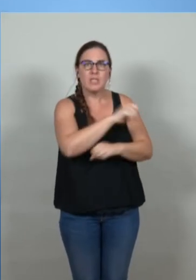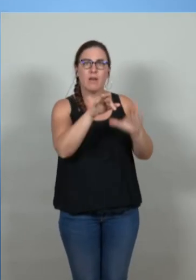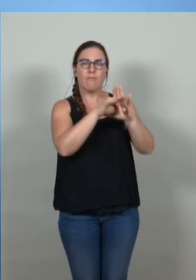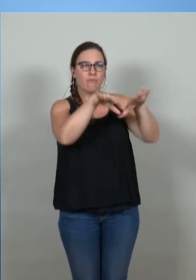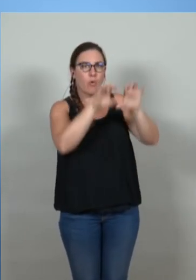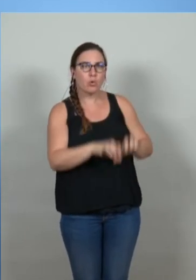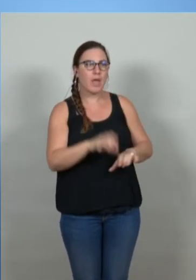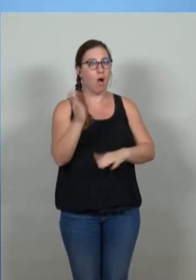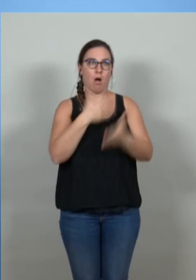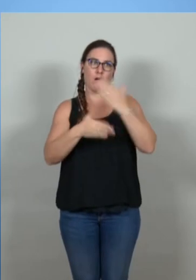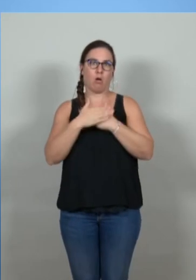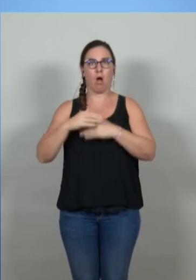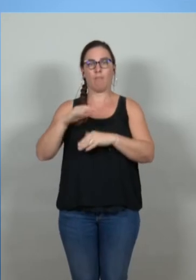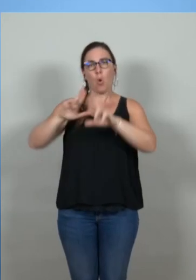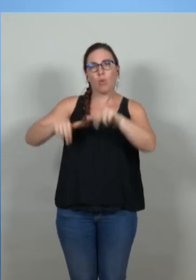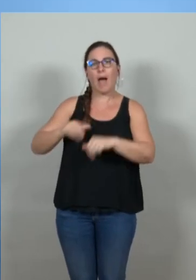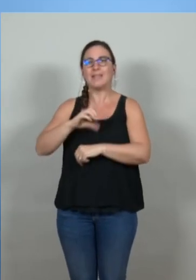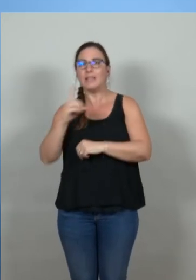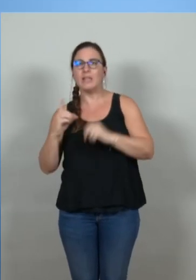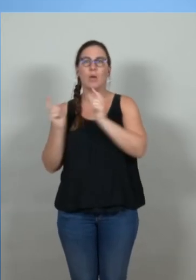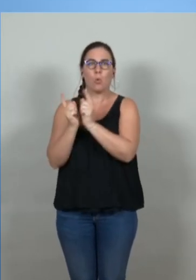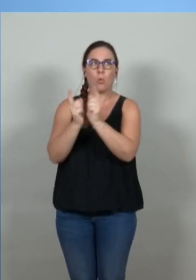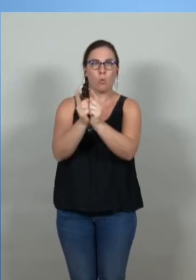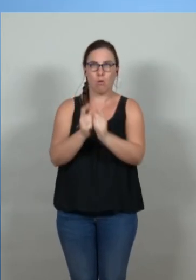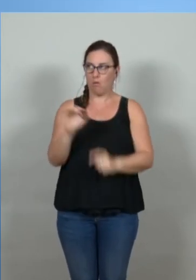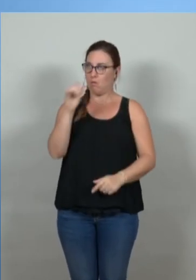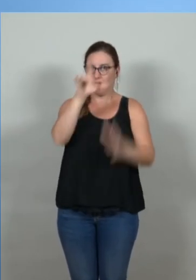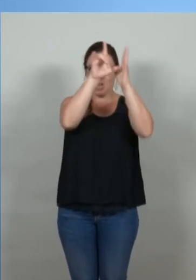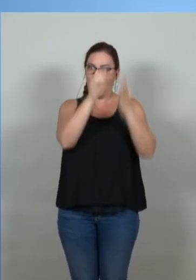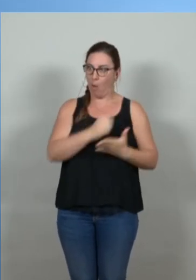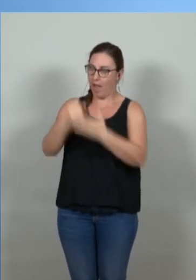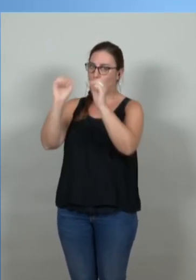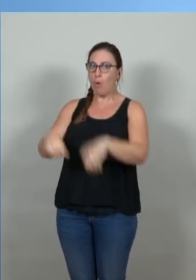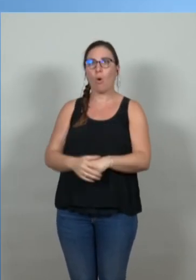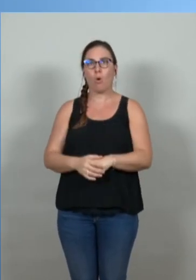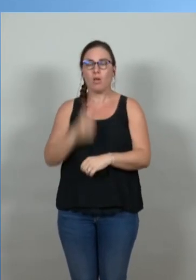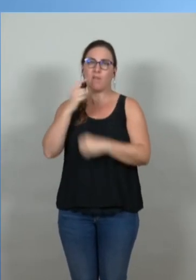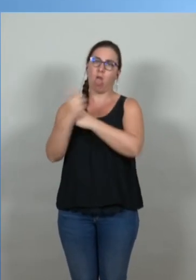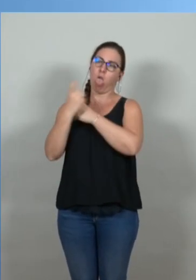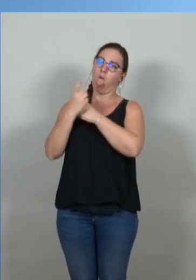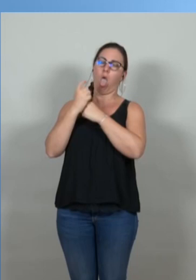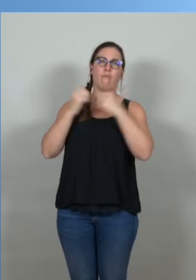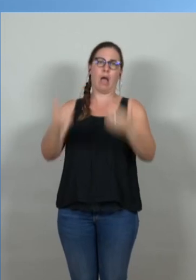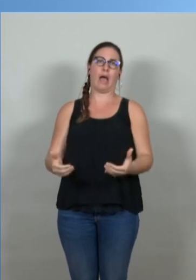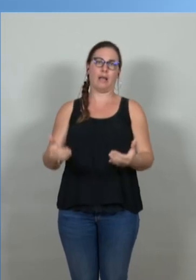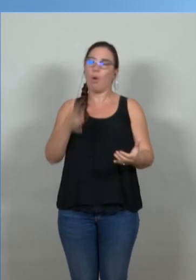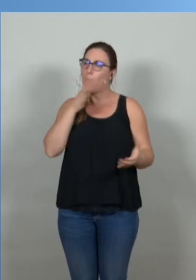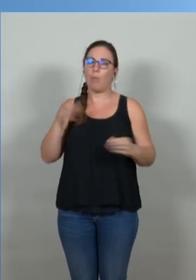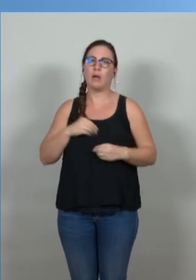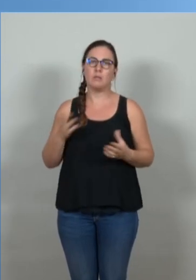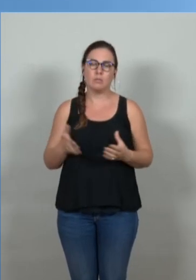du coup vous recrutez les contractuels c'est grâce à la loi que vous pouvez le faire donc vraiment vos attaques abdominales sont absolument indécentes